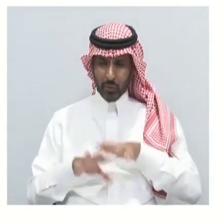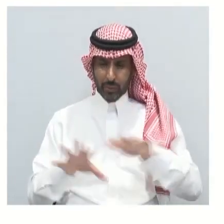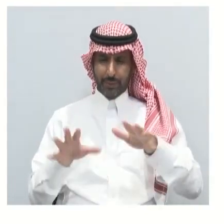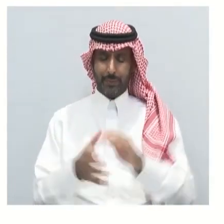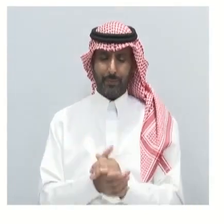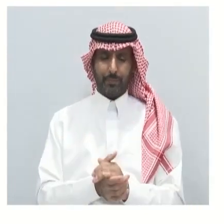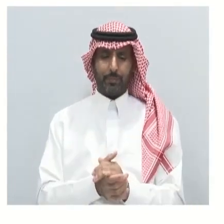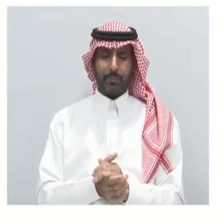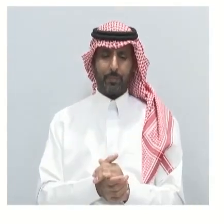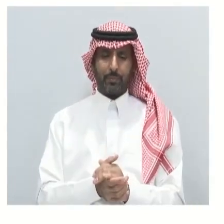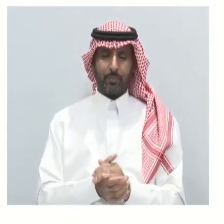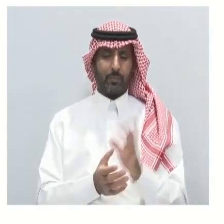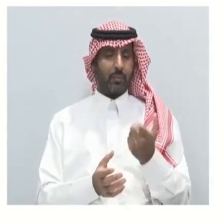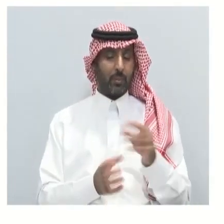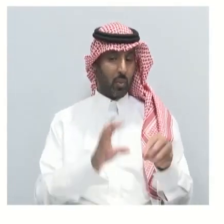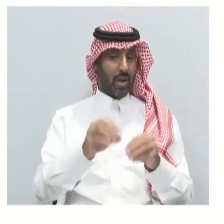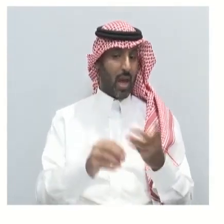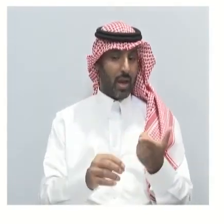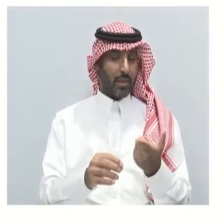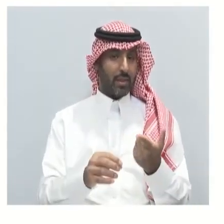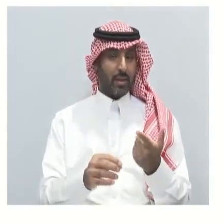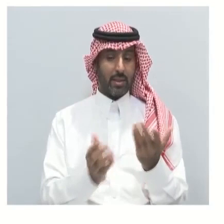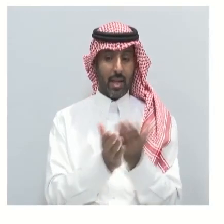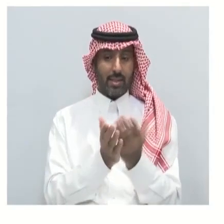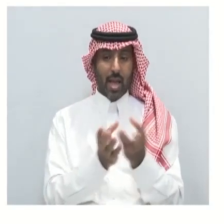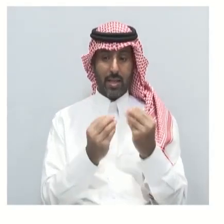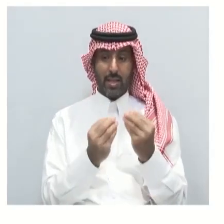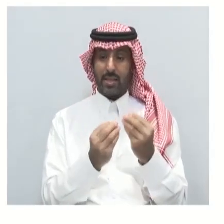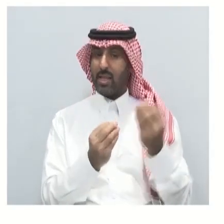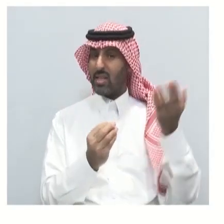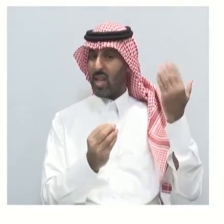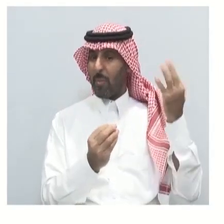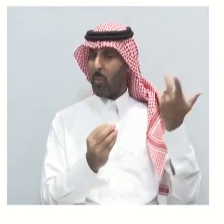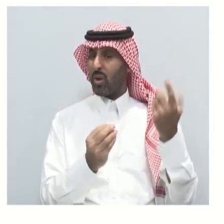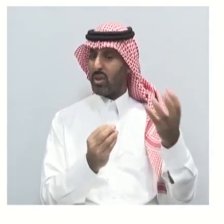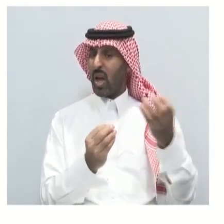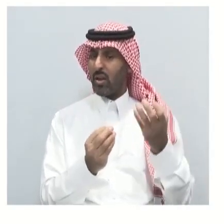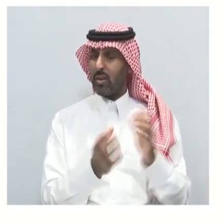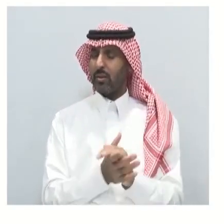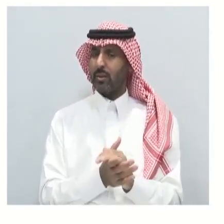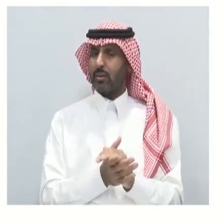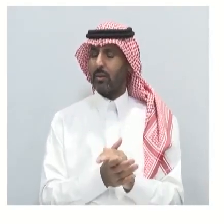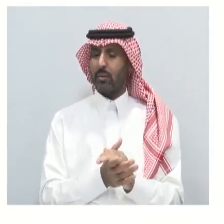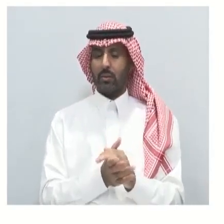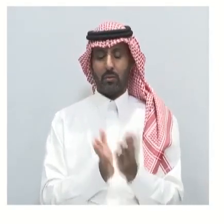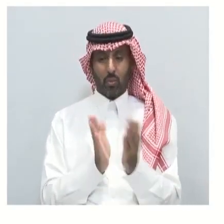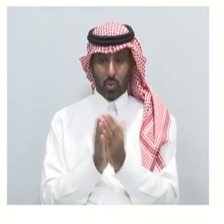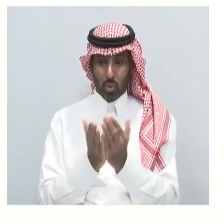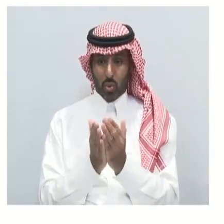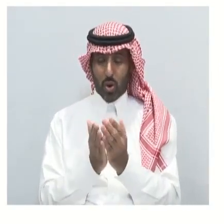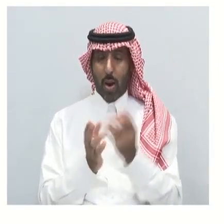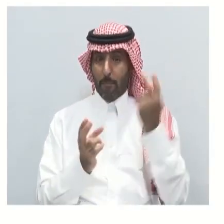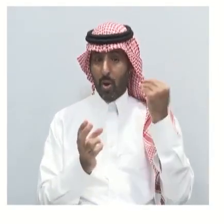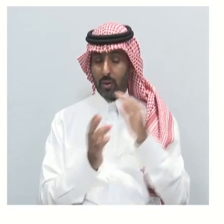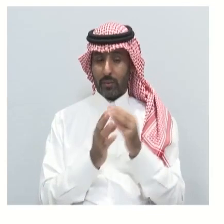محكمه ما المصادر يعني ما هي مصادر الدراسات السابقه من اين لك ان تحصل على هذه الدراسات السابقه من خلال مثلا